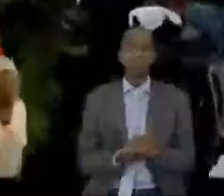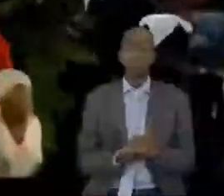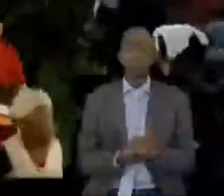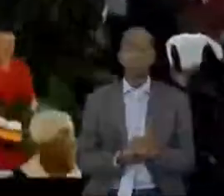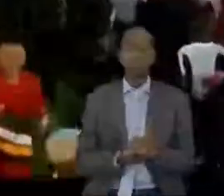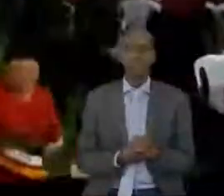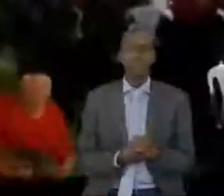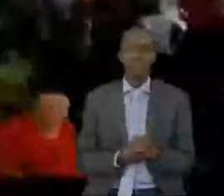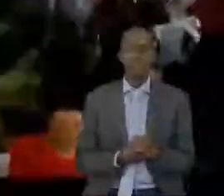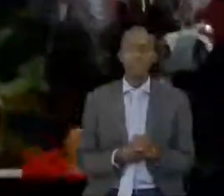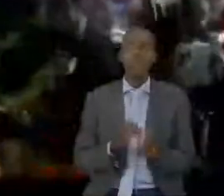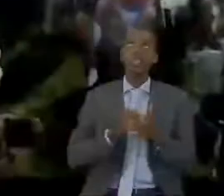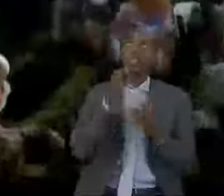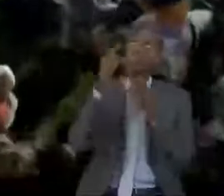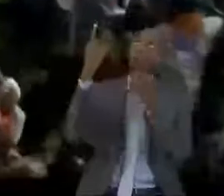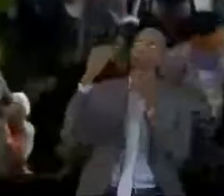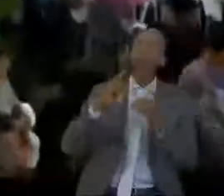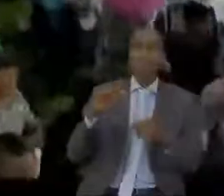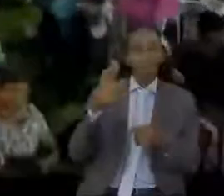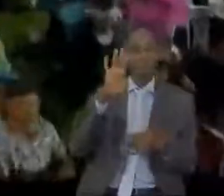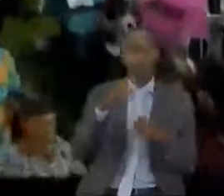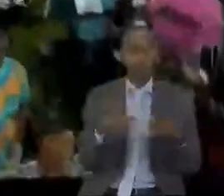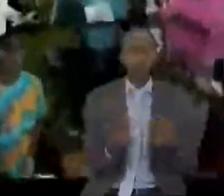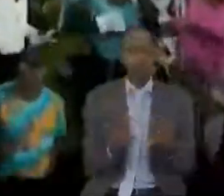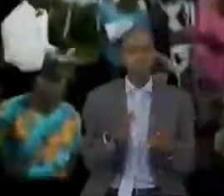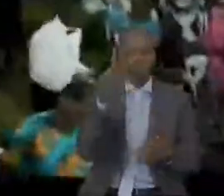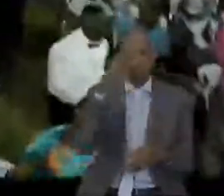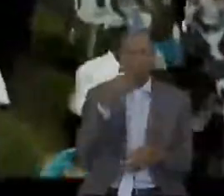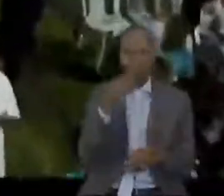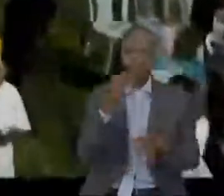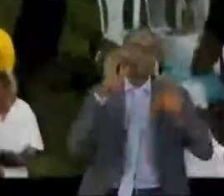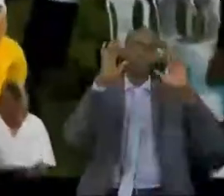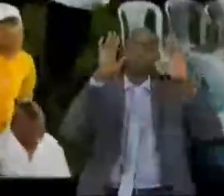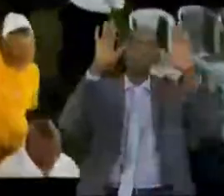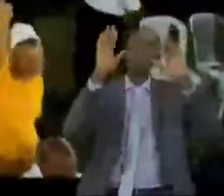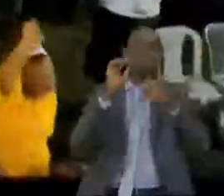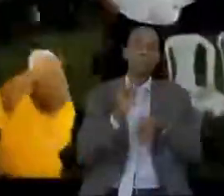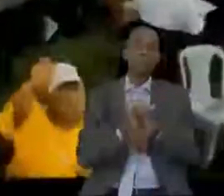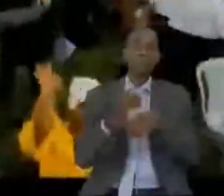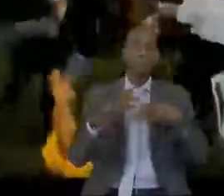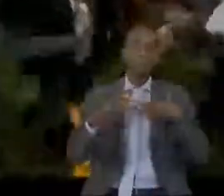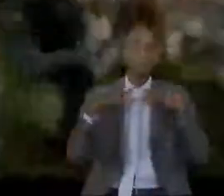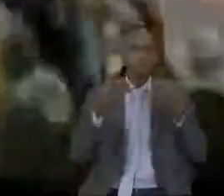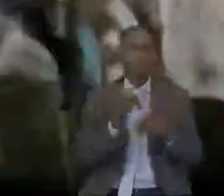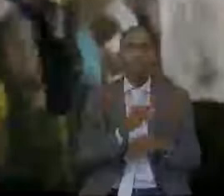Ça vient pour toi. Où es-tu là-bas? Miracle. Guérison.